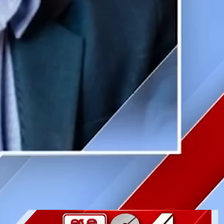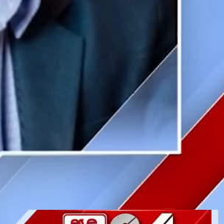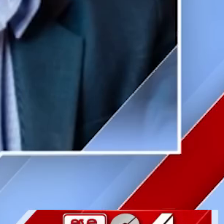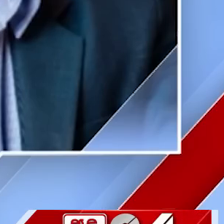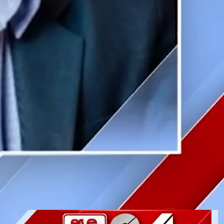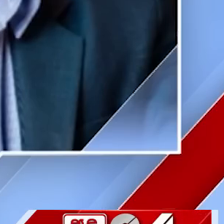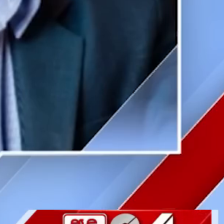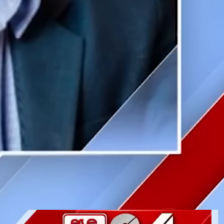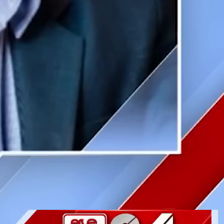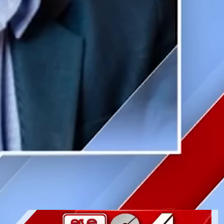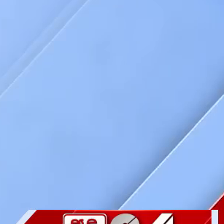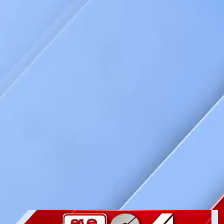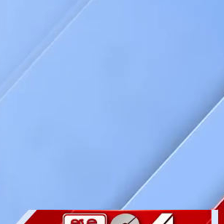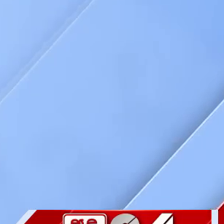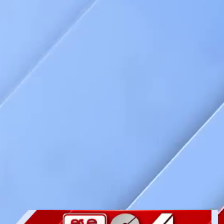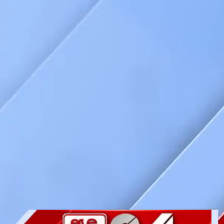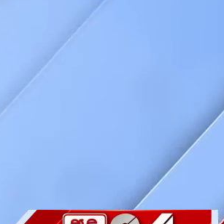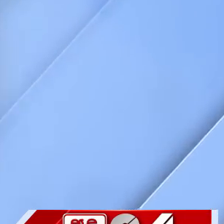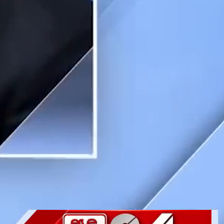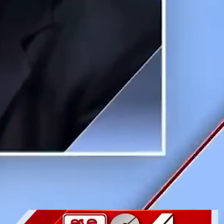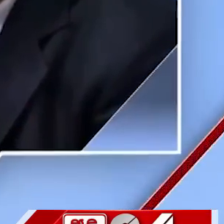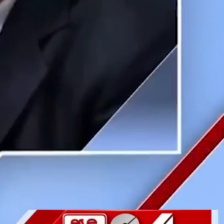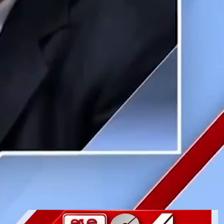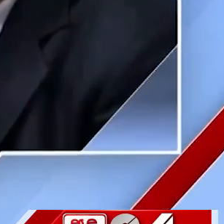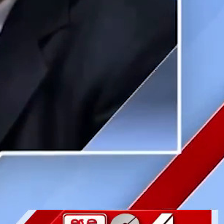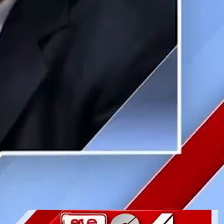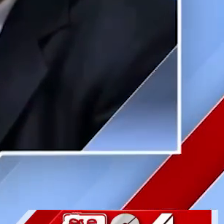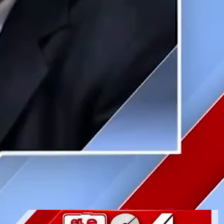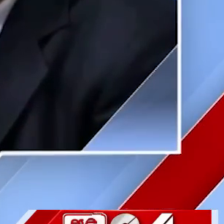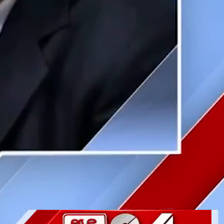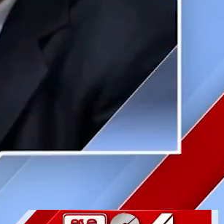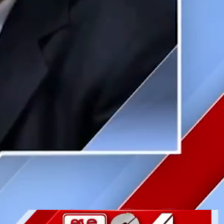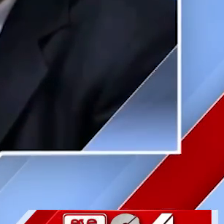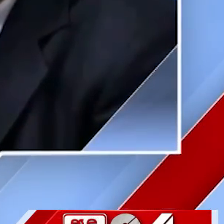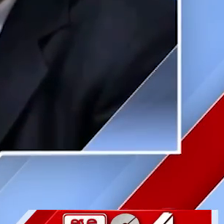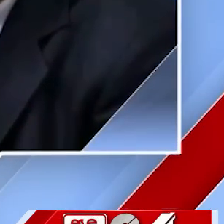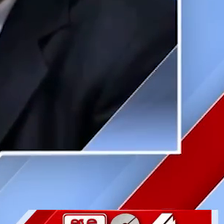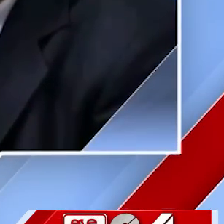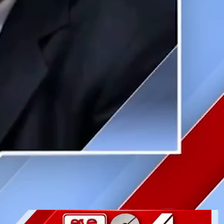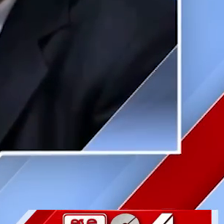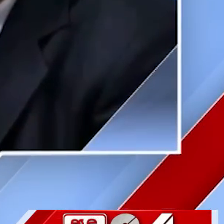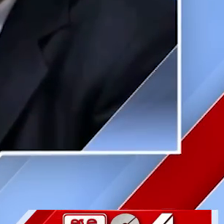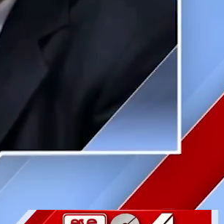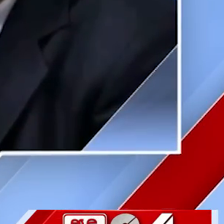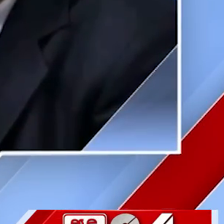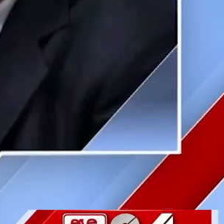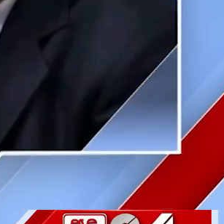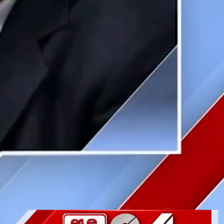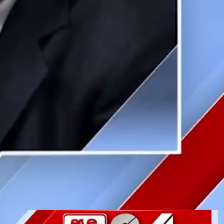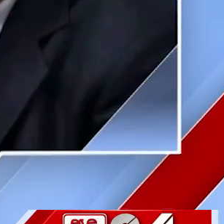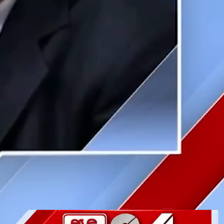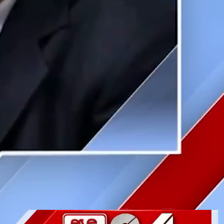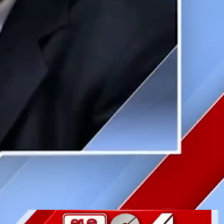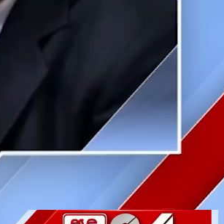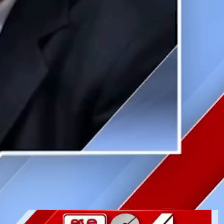ඡන්ද 46කින් සම්මත වුණා. නීති විරෝධීව රත්රන් මෙරටට රැගෙන විත් රේගු අත්අඩංගුවට පත්ව දඩමුදල ගෙවීමෙන් පසු මුදාහැරණු